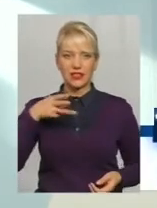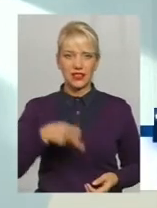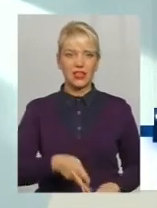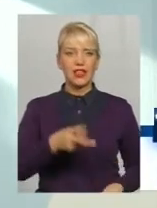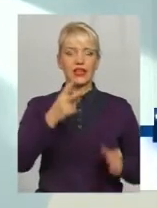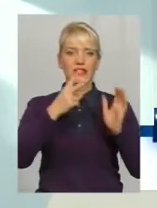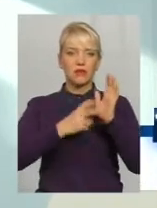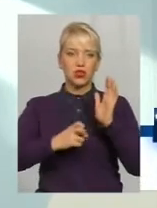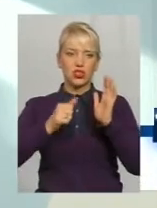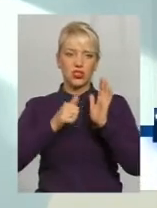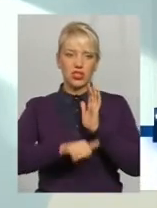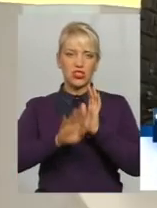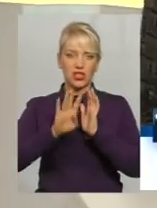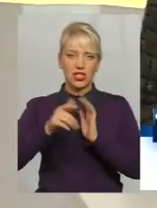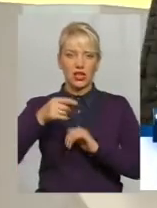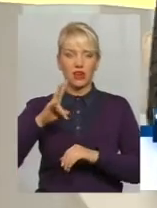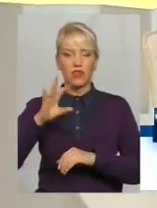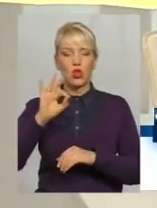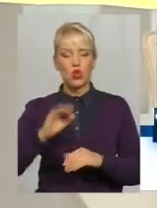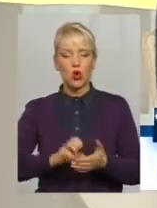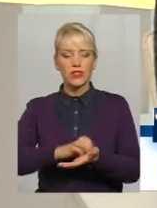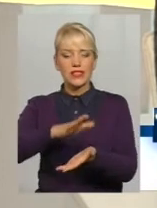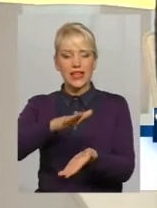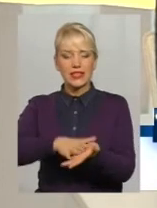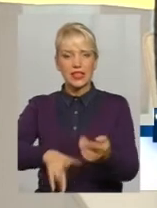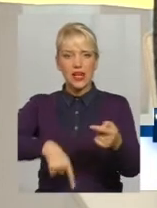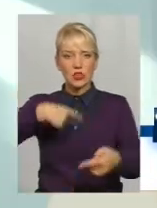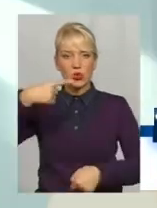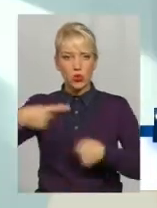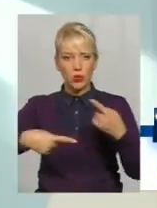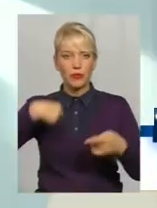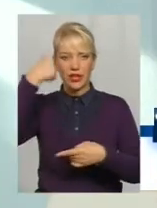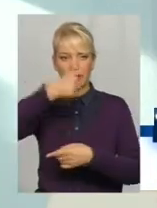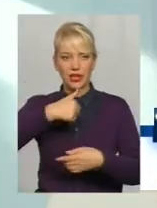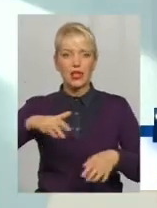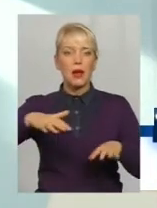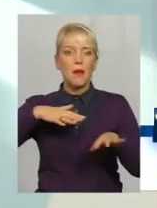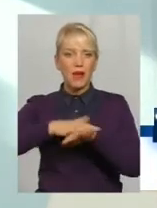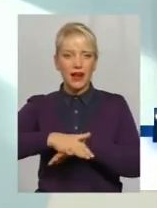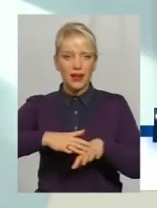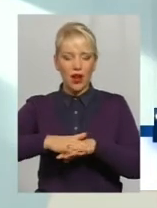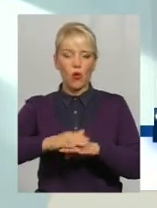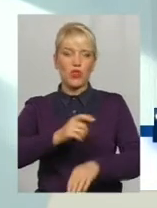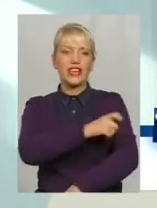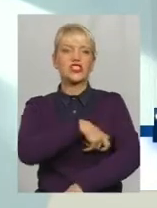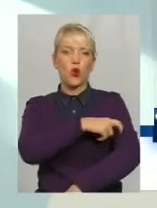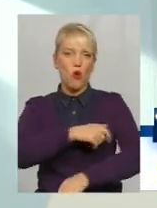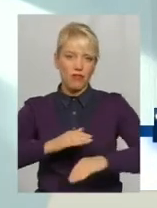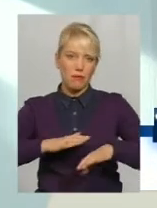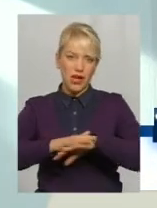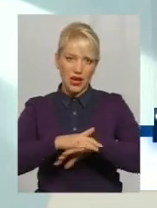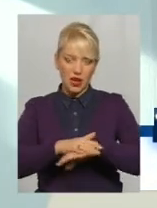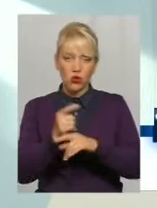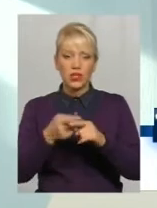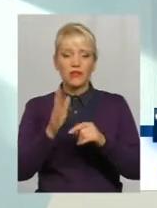3764 гривні. Власне, про те, що говорив Рево. Да, але закладається на наступний рік знову ж таки черговий перерахунок, чергове підвищення. І він обов'язково буде